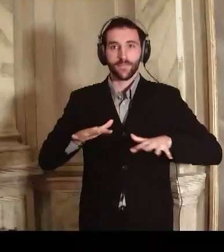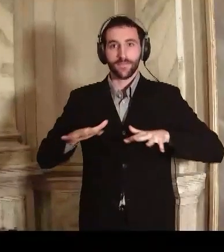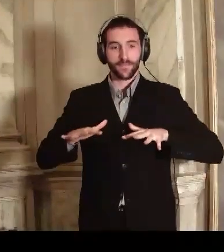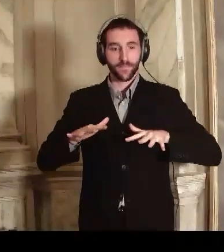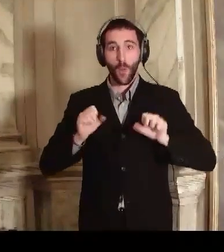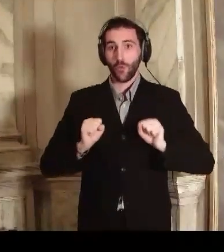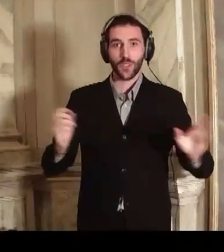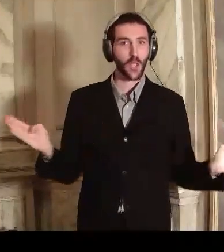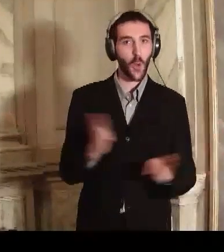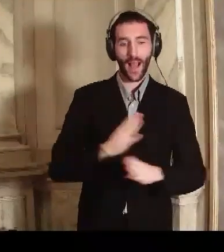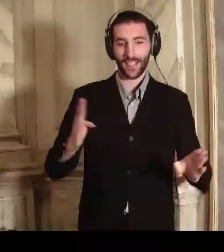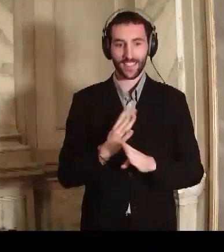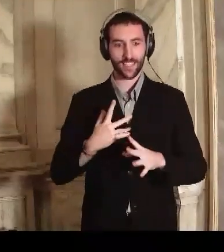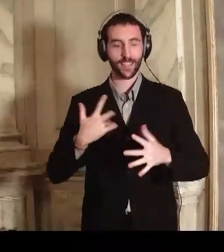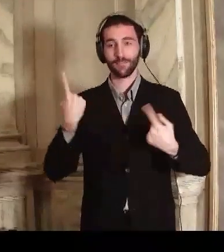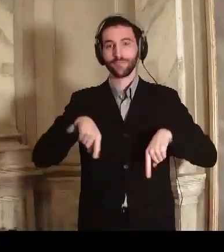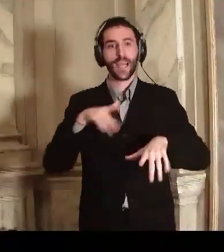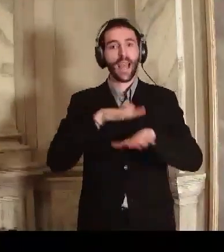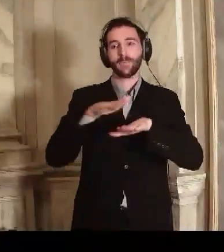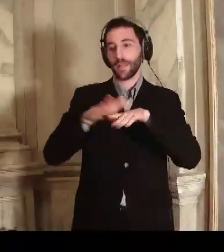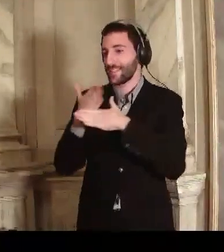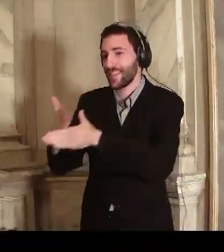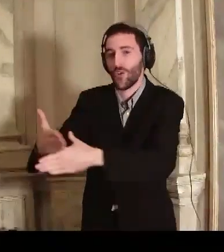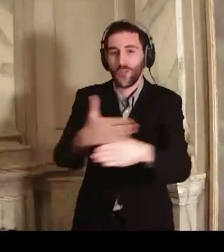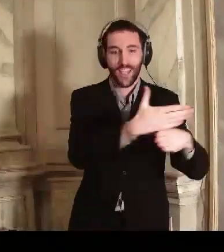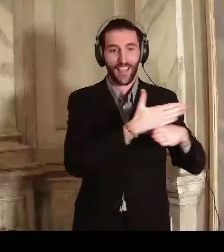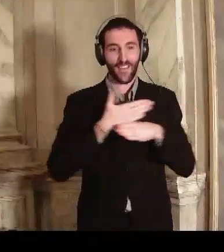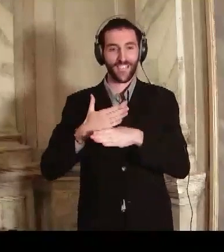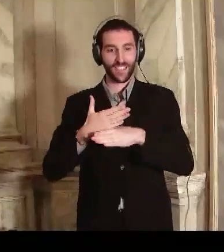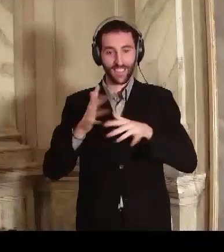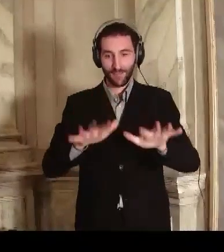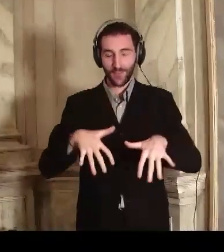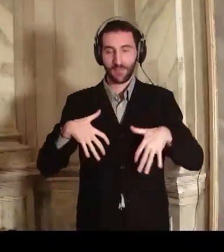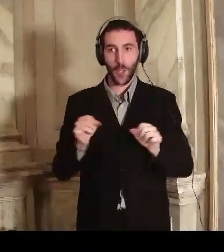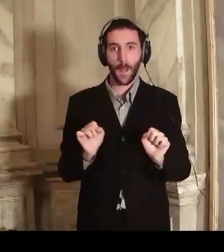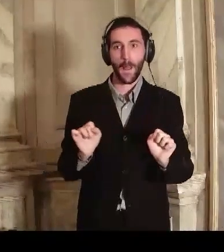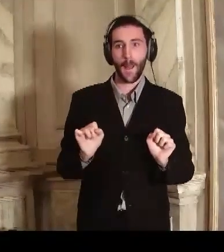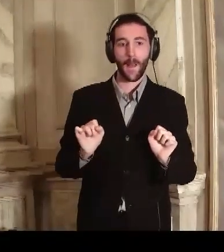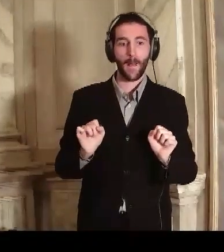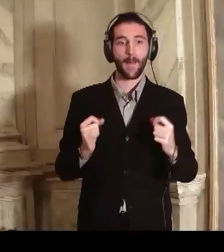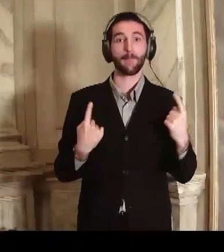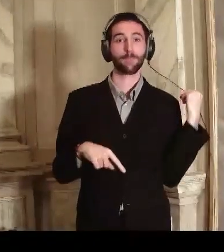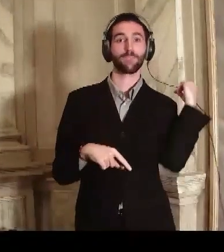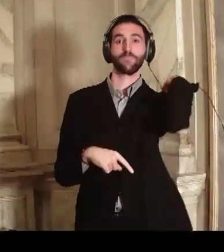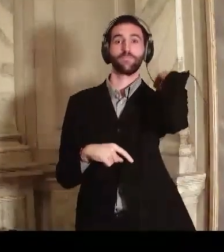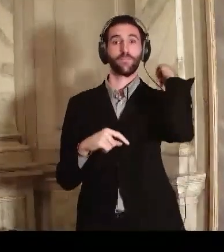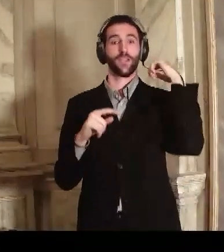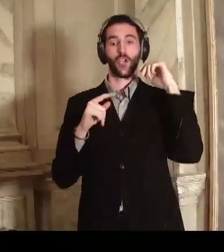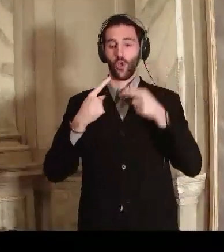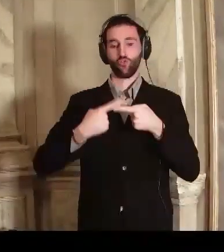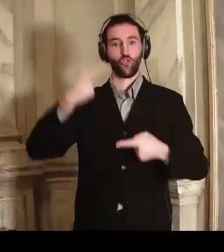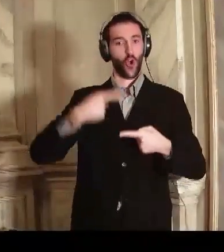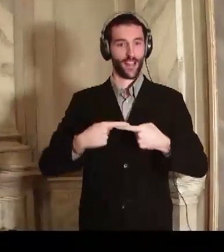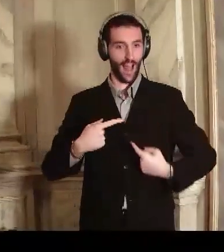è possibile, il respiro rallenta mentre l'attenzione dell'esperienza collettiva e la condivisione con la platea ci incoraggia a scrollarci